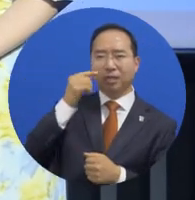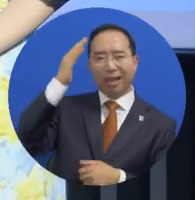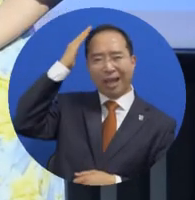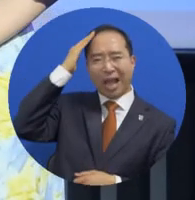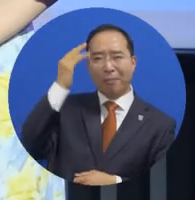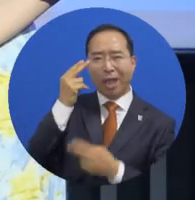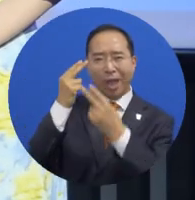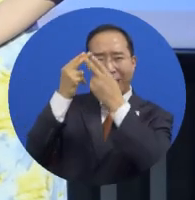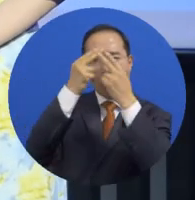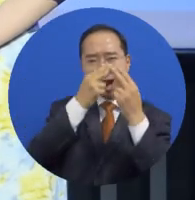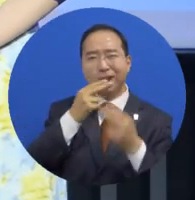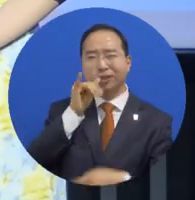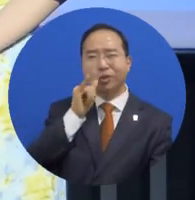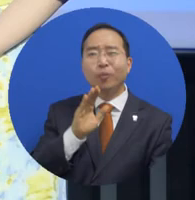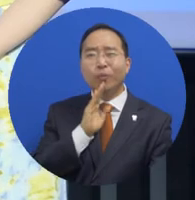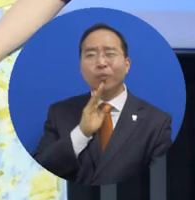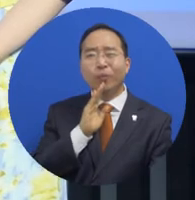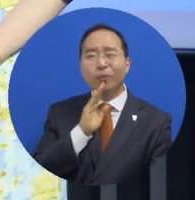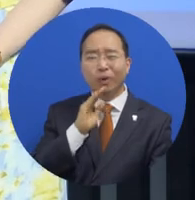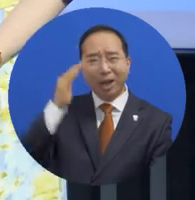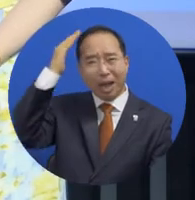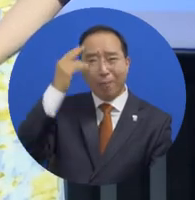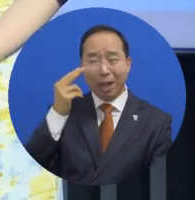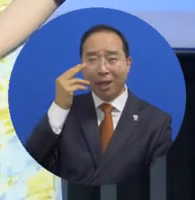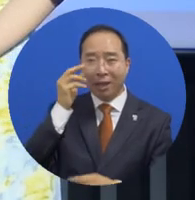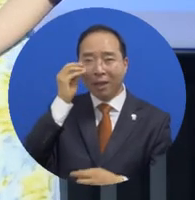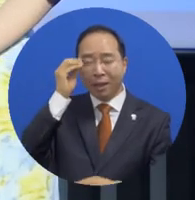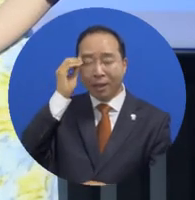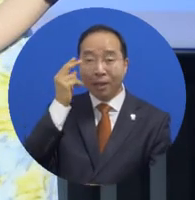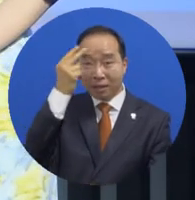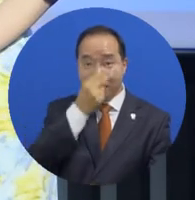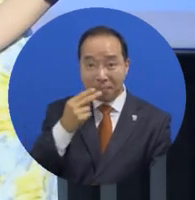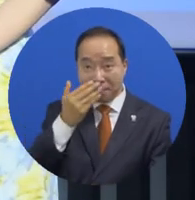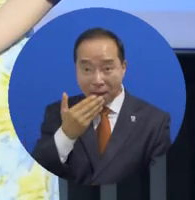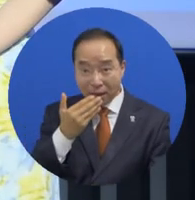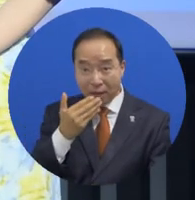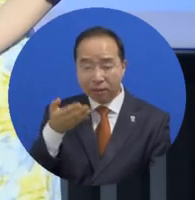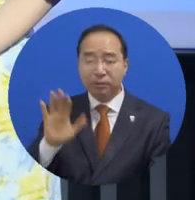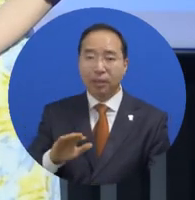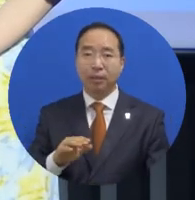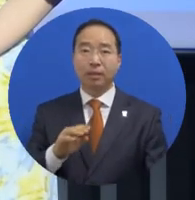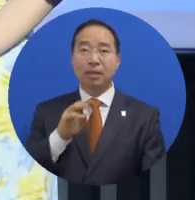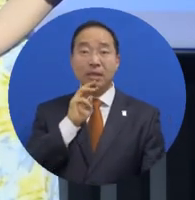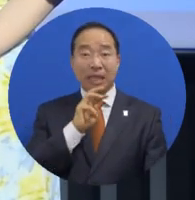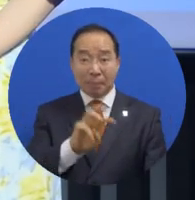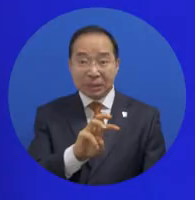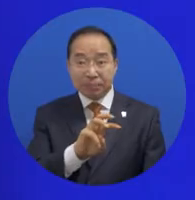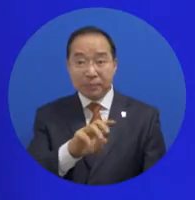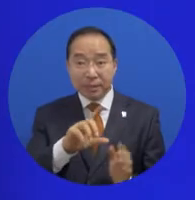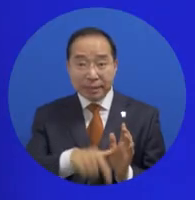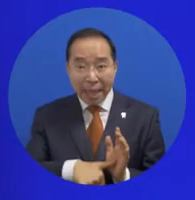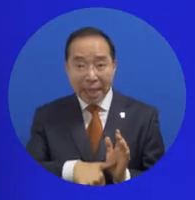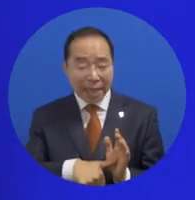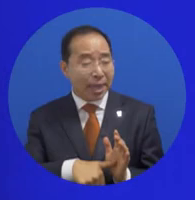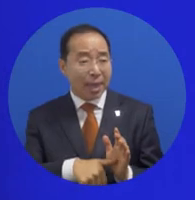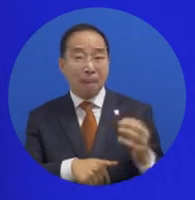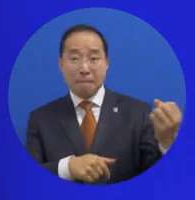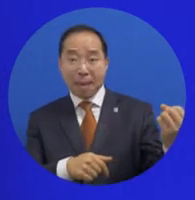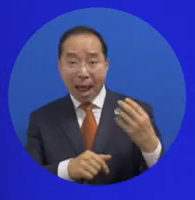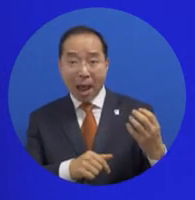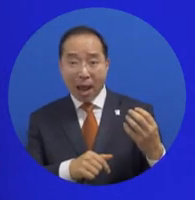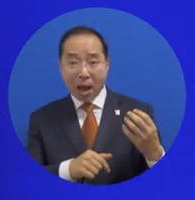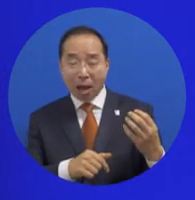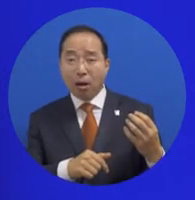까매지는 건 당연한데요. 네. 저는 30대에는 듣지 못한 얘기를 50대에 많이 듣기도 해요. 야, 왜 이렇게